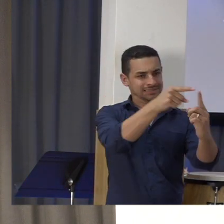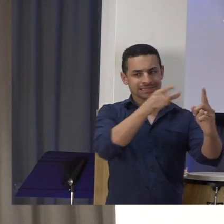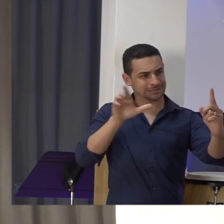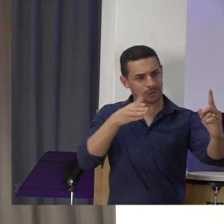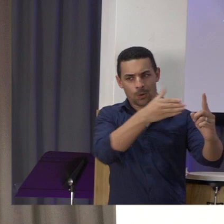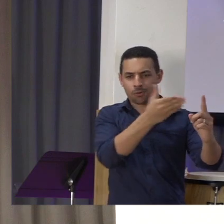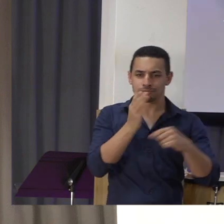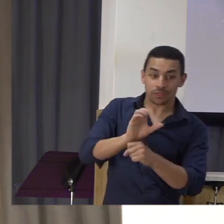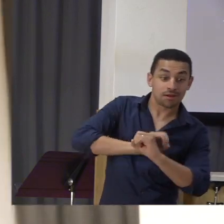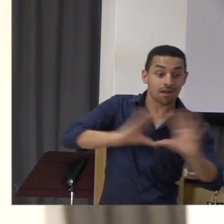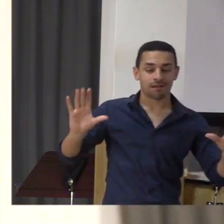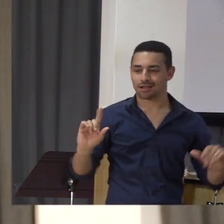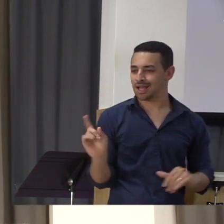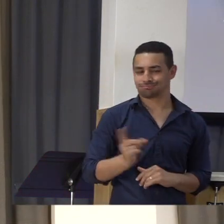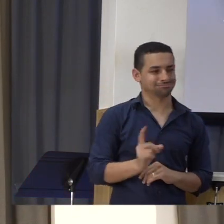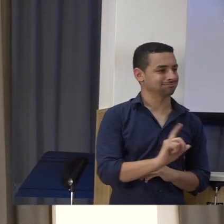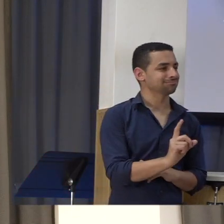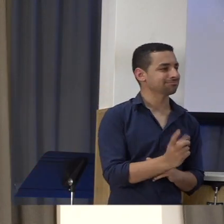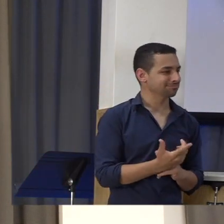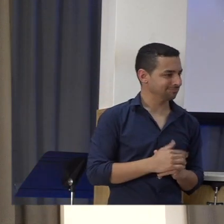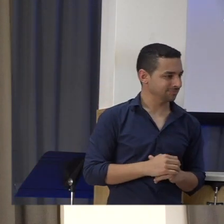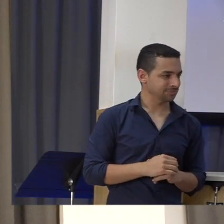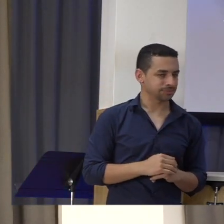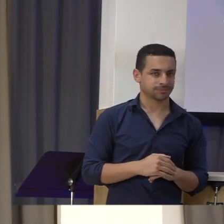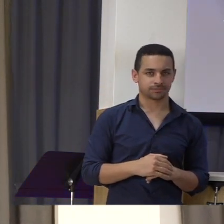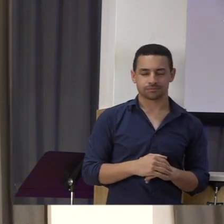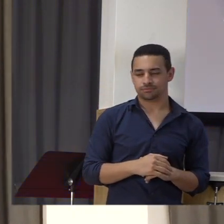Prends une lampe et tu vas aller